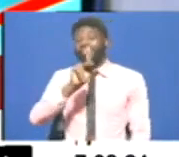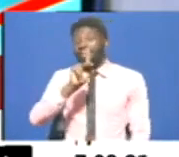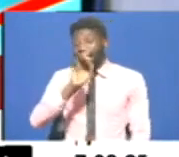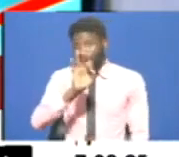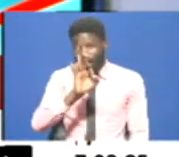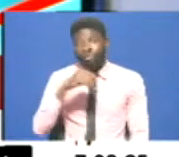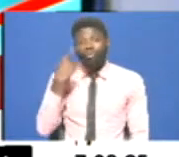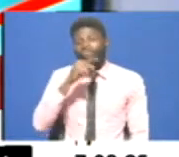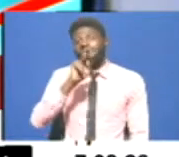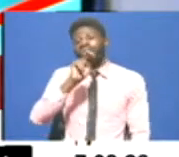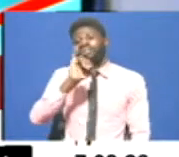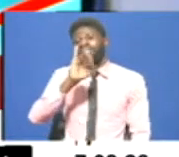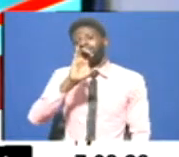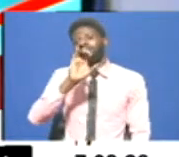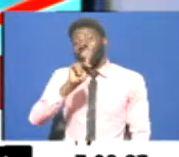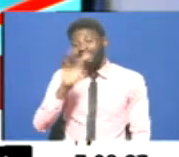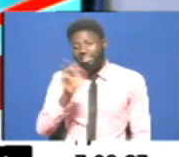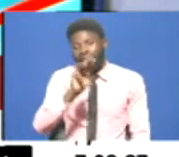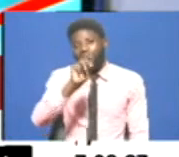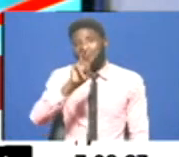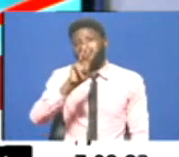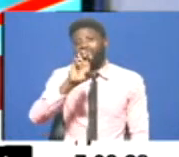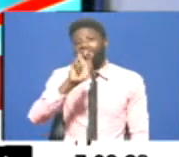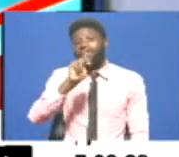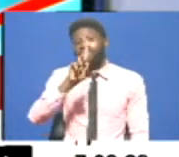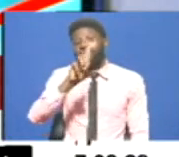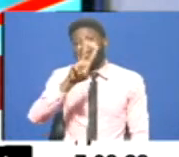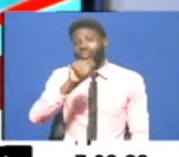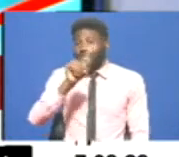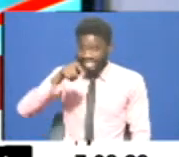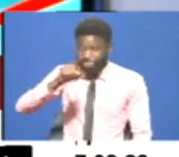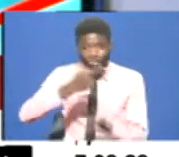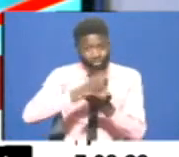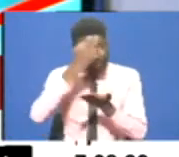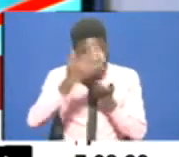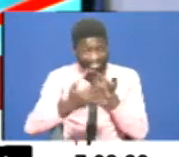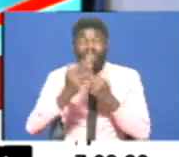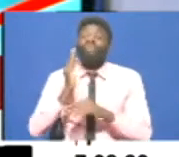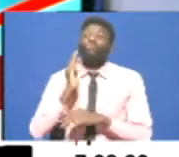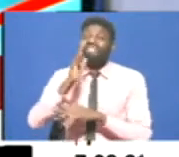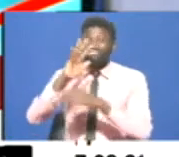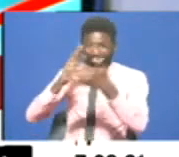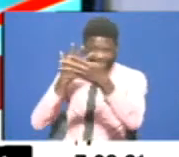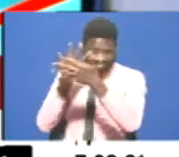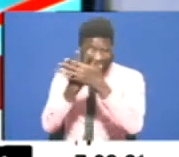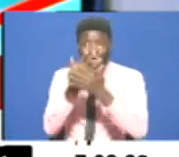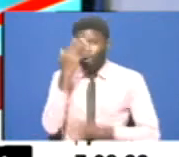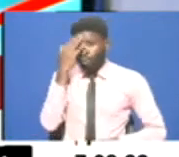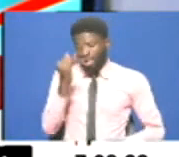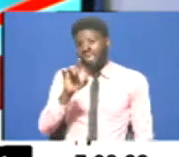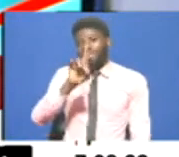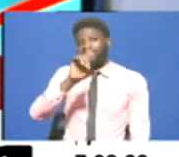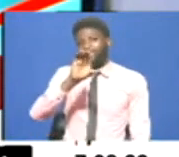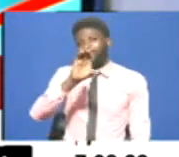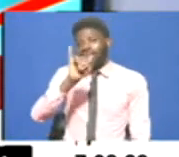Mwendwa. Mwendwa inasemekana atalala katika kituo cha polisi wikendi hii baada ya kuchukuliwa na maafisa wa upelelezi na kupelekwa katika